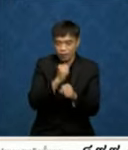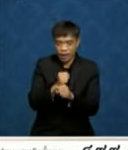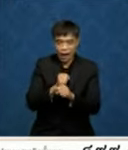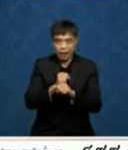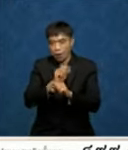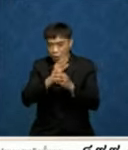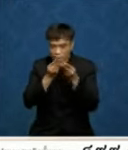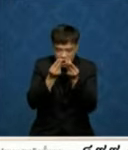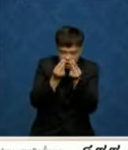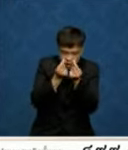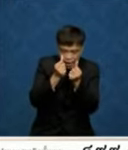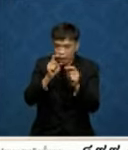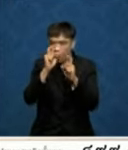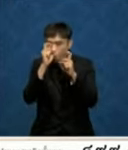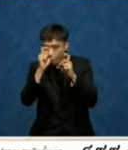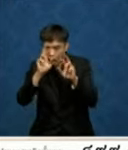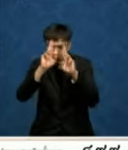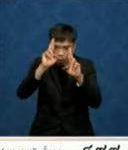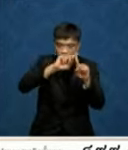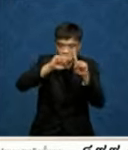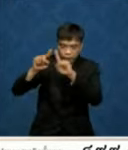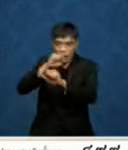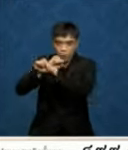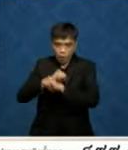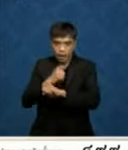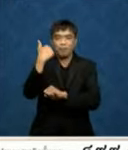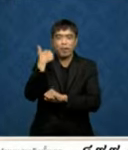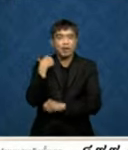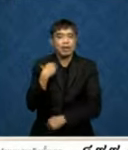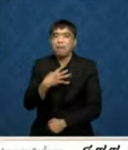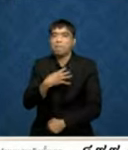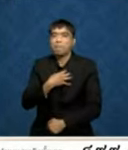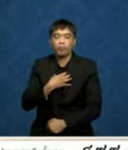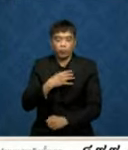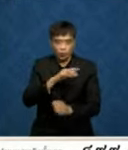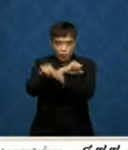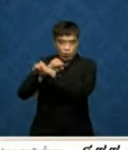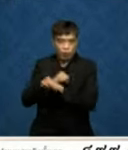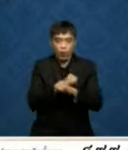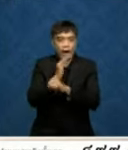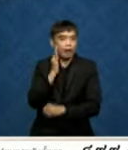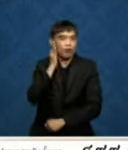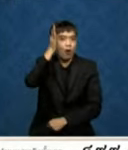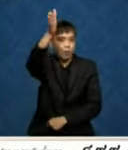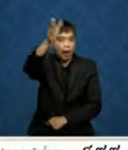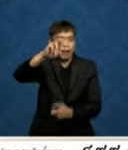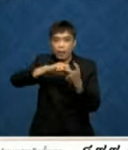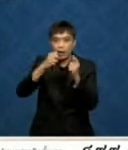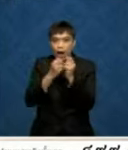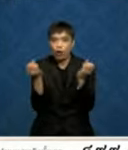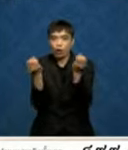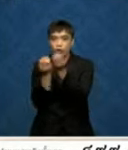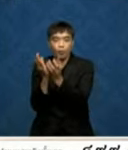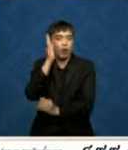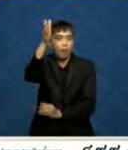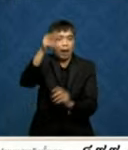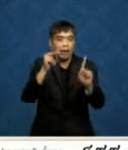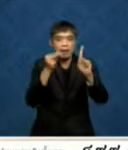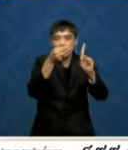ไม่ให้มีปัญหาวิกฤตใดๆเกิดขึ้นมาจากการดำเนินโครงการเติมเงิน 10,000 บาทผ่านดิจิตอลวอลเ